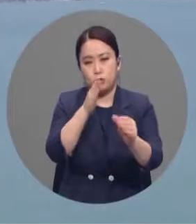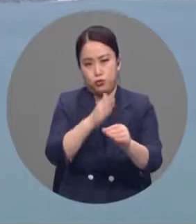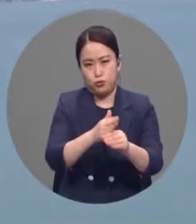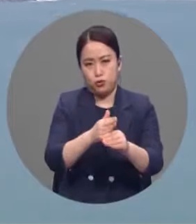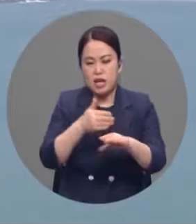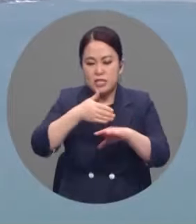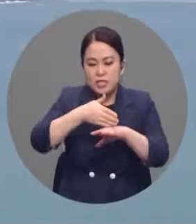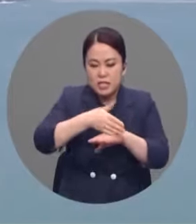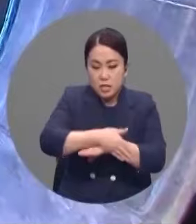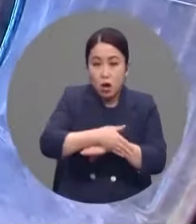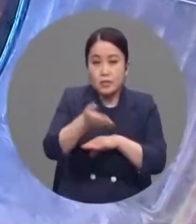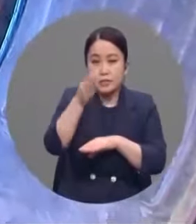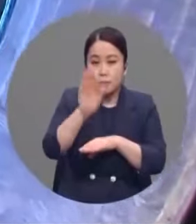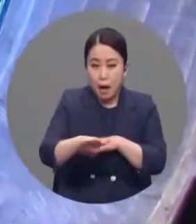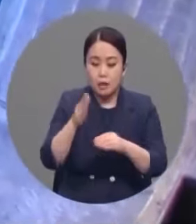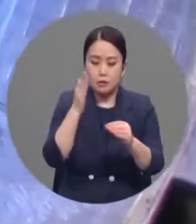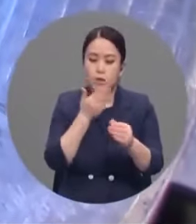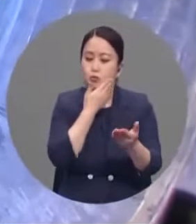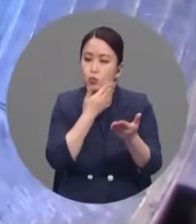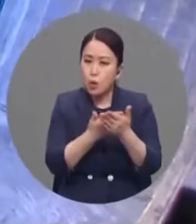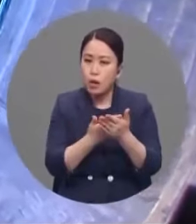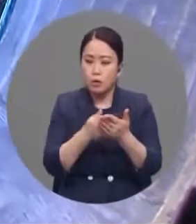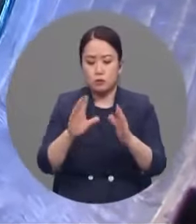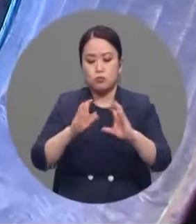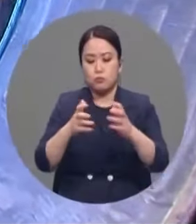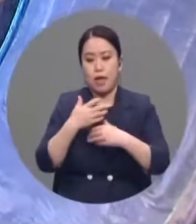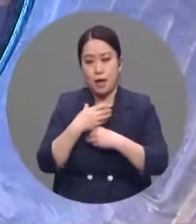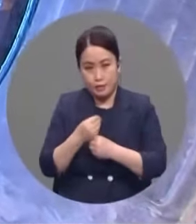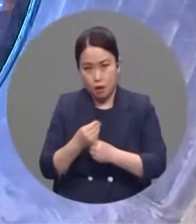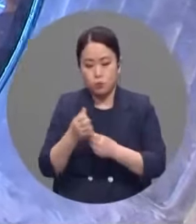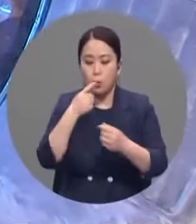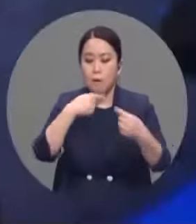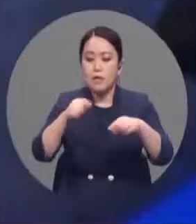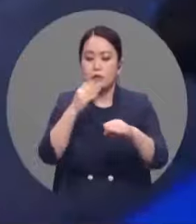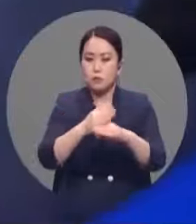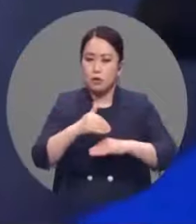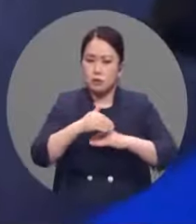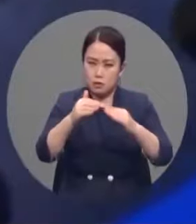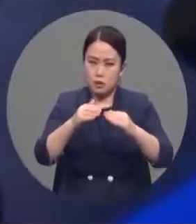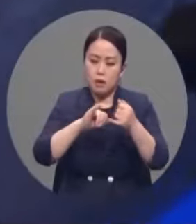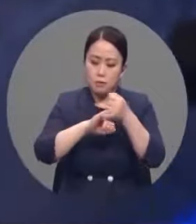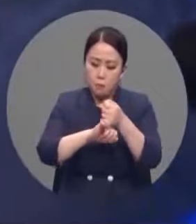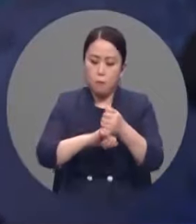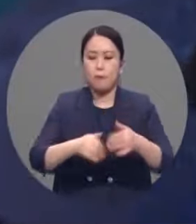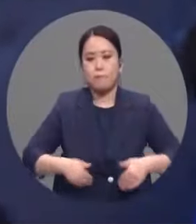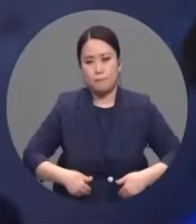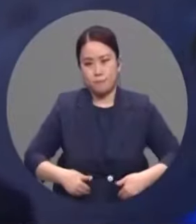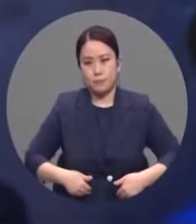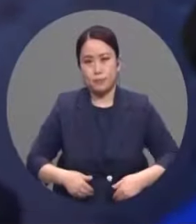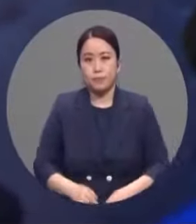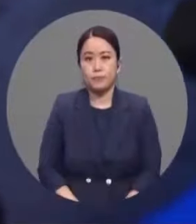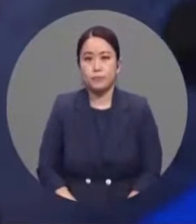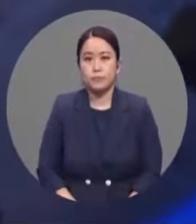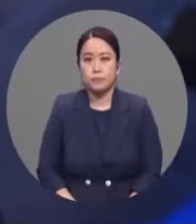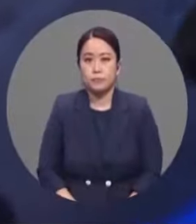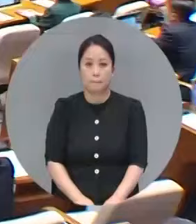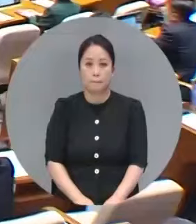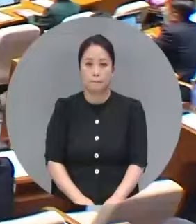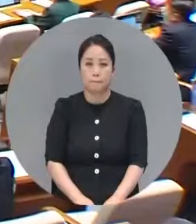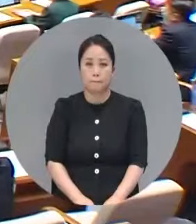출발이지만 그 중심에는 무엇보다 국민의 안전과 민주적인 절차가 있어야 할 겁니다. MBC 뉴스